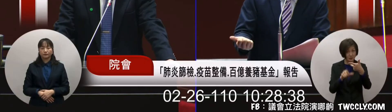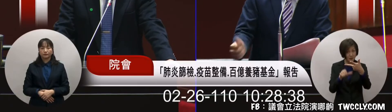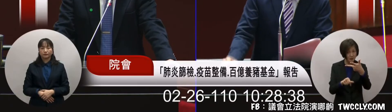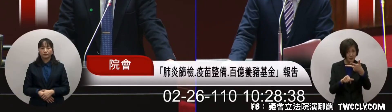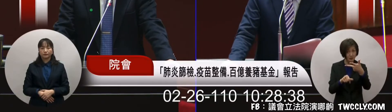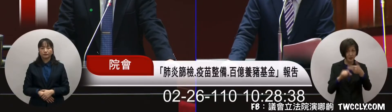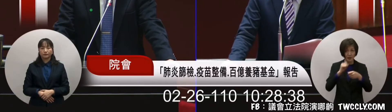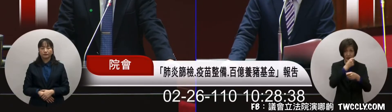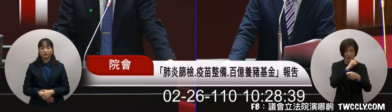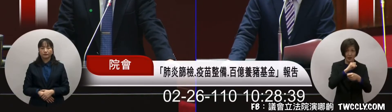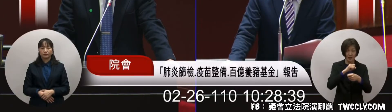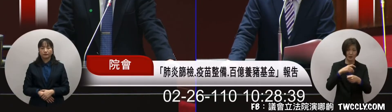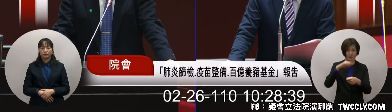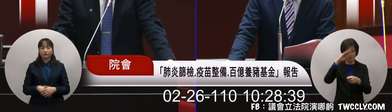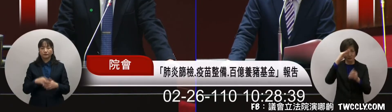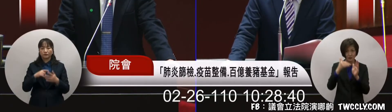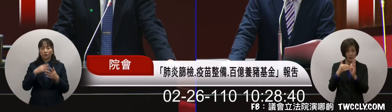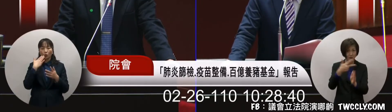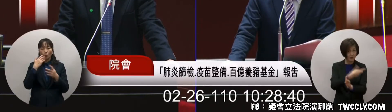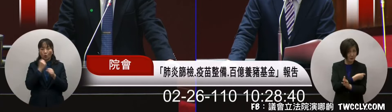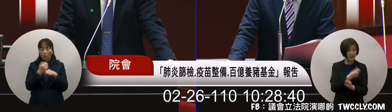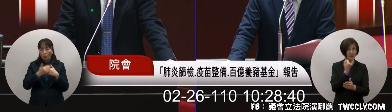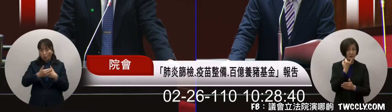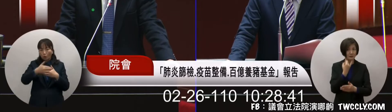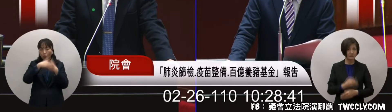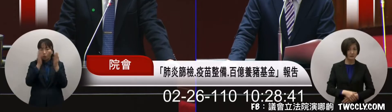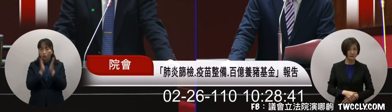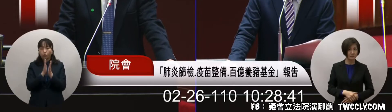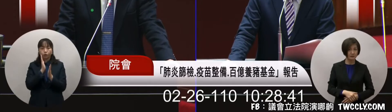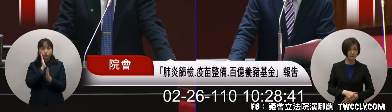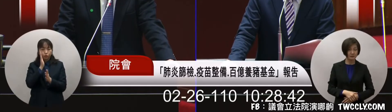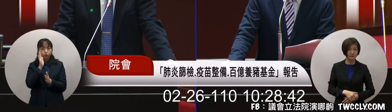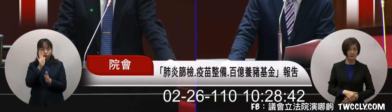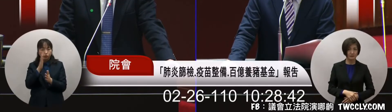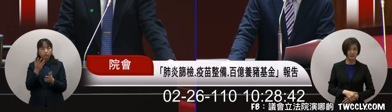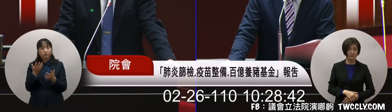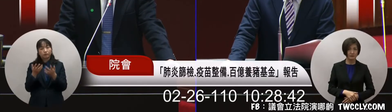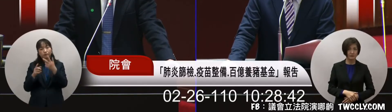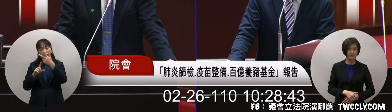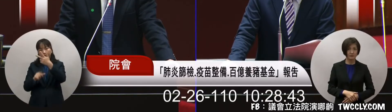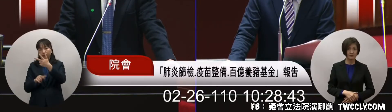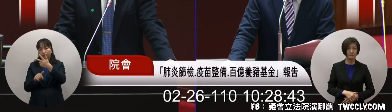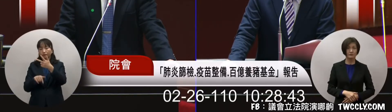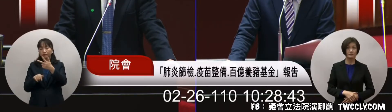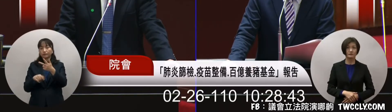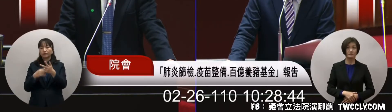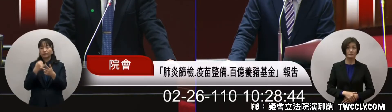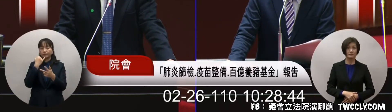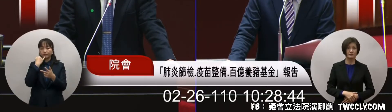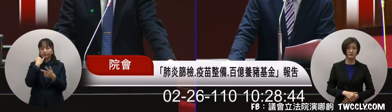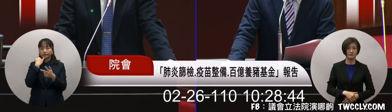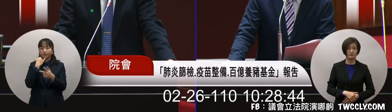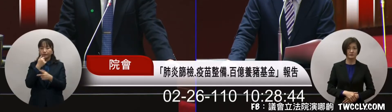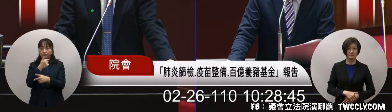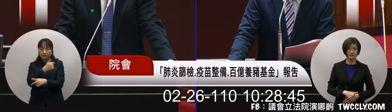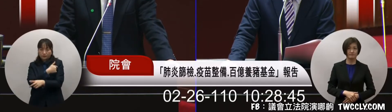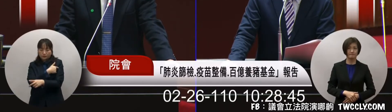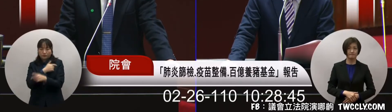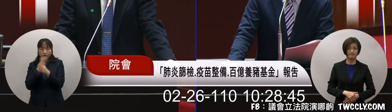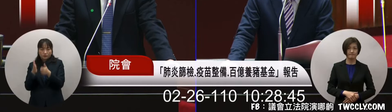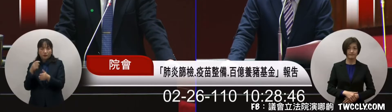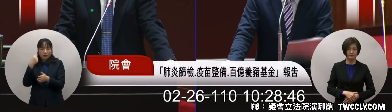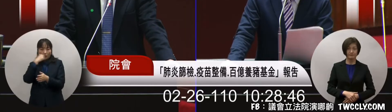苗正式出炉嘛？ 一切顺利的话，那可能就在7月就有可能来施打国产的疫